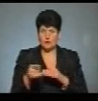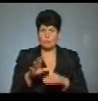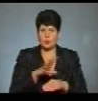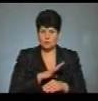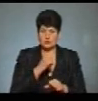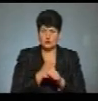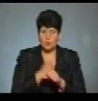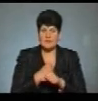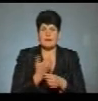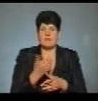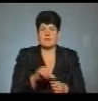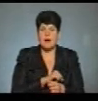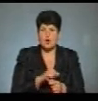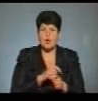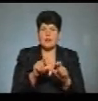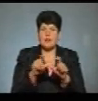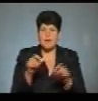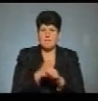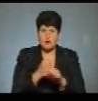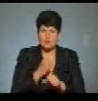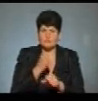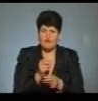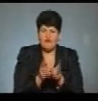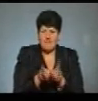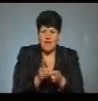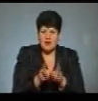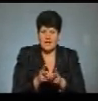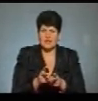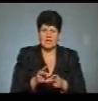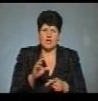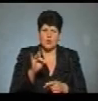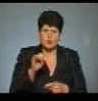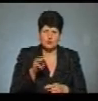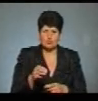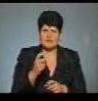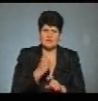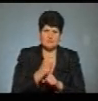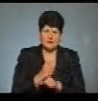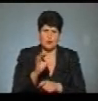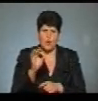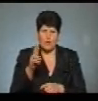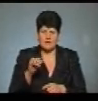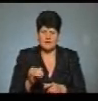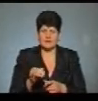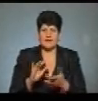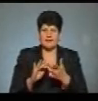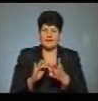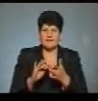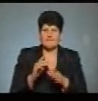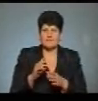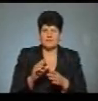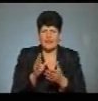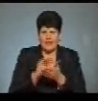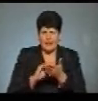облаштована нарколабораторія. Амфетамін варили із ртуті, спирту, оцету та інших речовин. Рецепт знайшли в інтернеті, розповів заступник